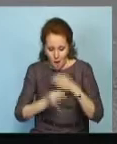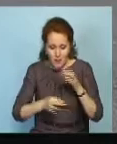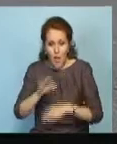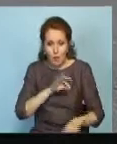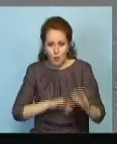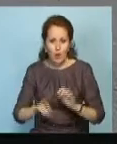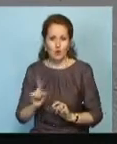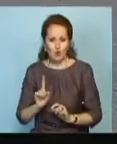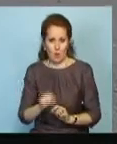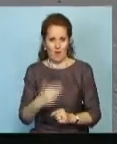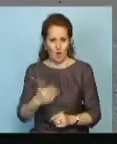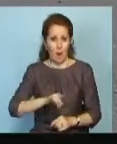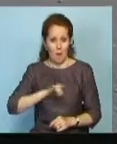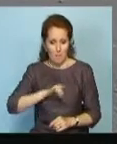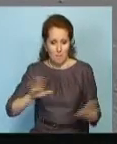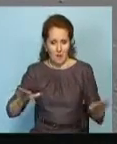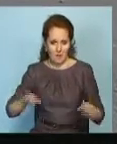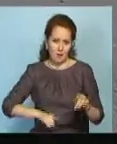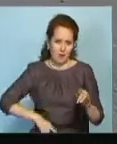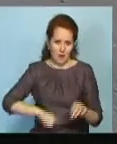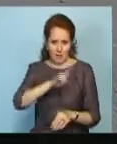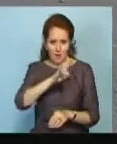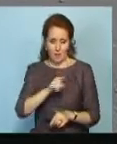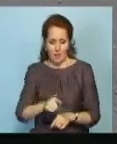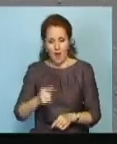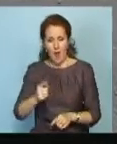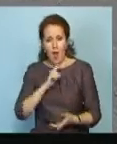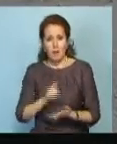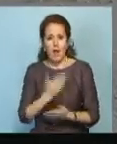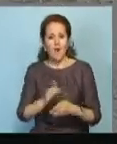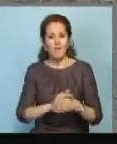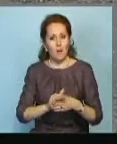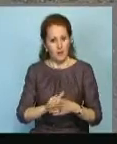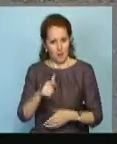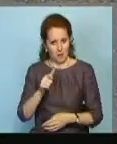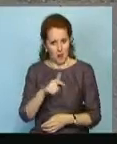в небо. Заниматься сборкой авиамоделей Сашу обязала его полетная фамилия Гагарин.